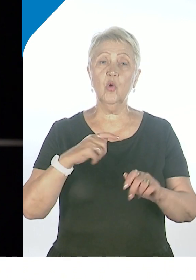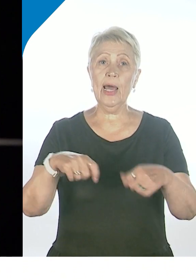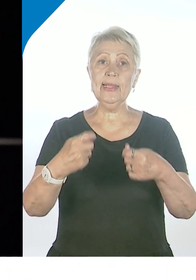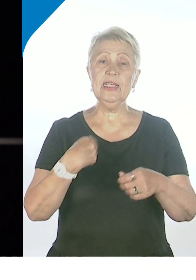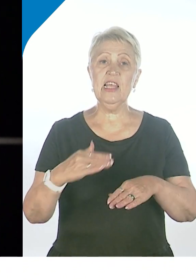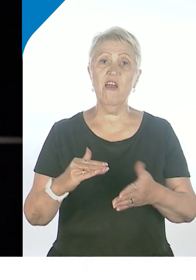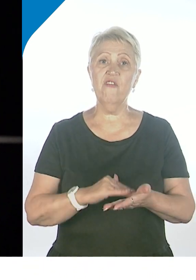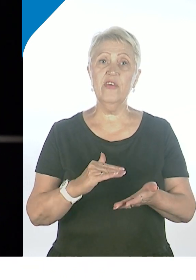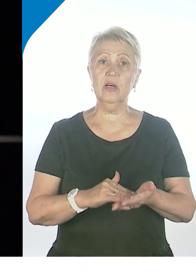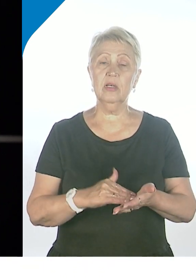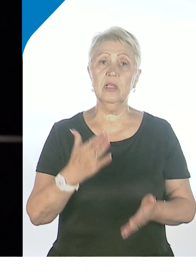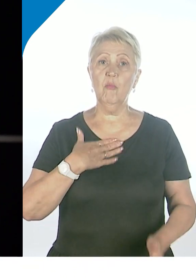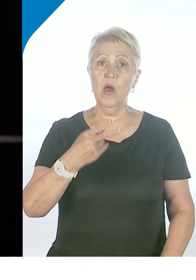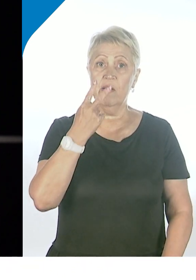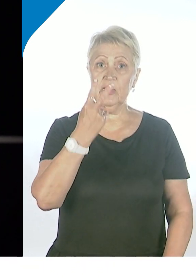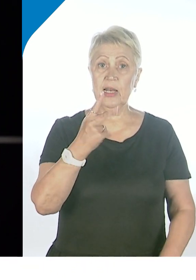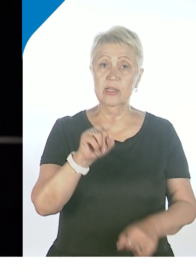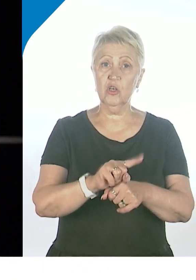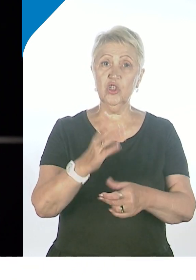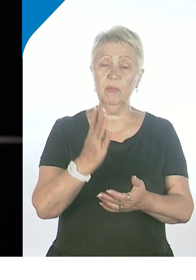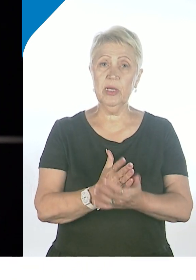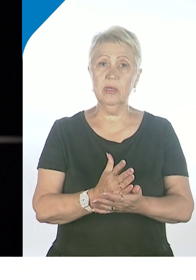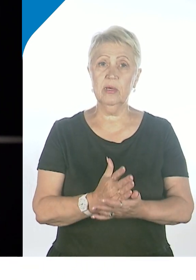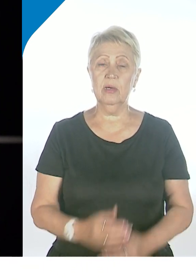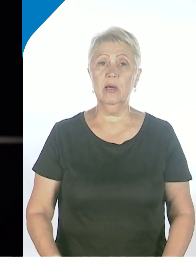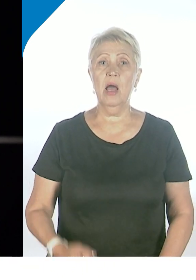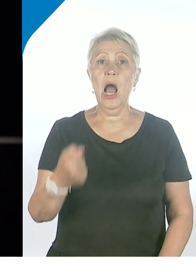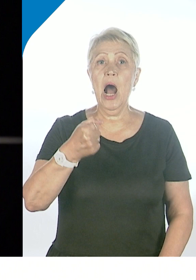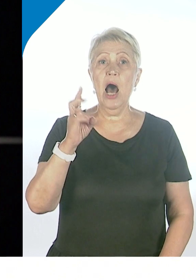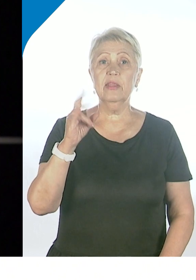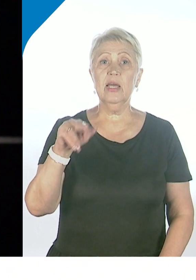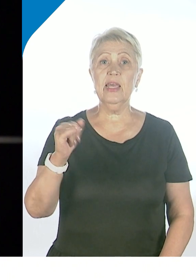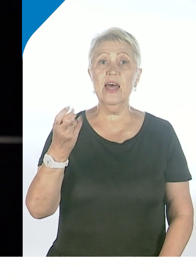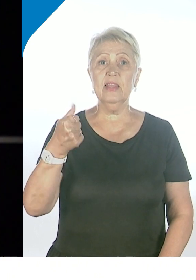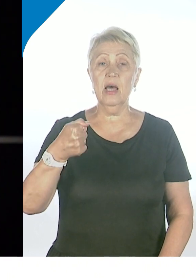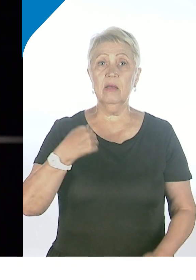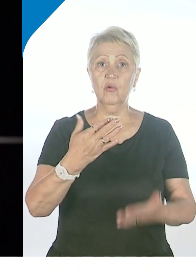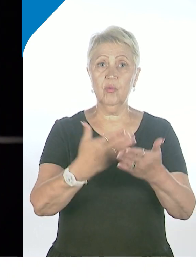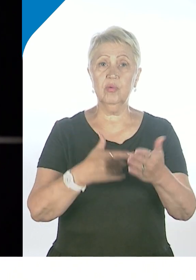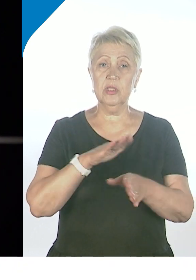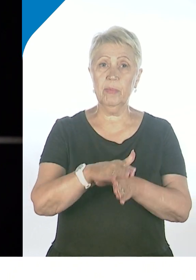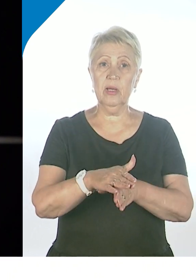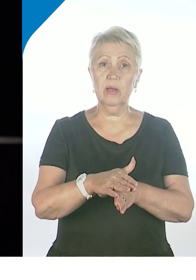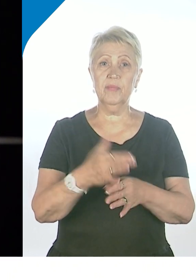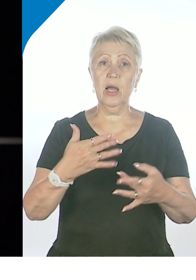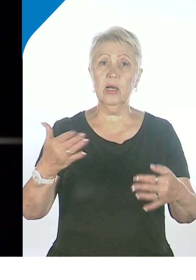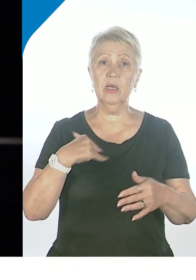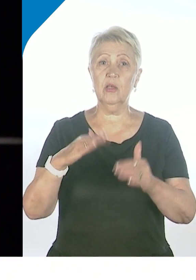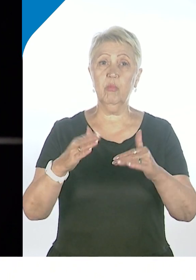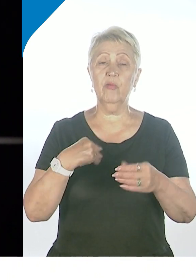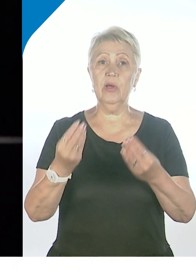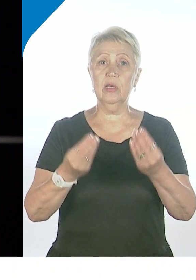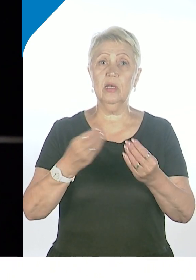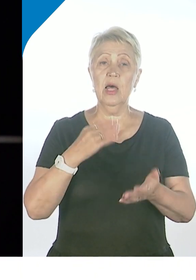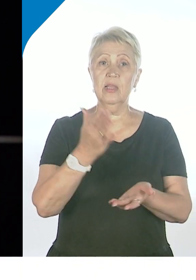взгляд, естественно, конечно, должно быть анкетирование, должны быть какие-то профориентационные игры,